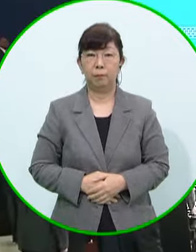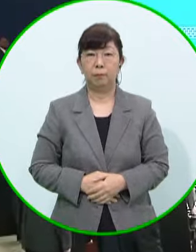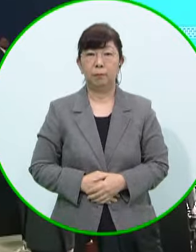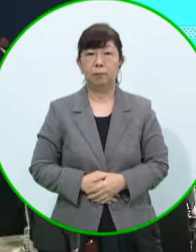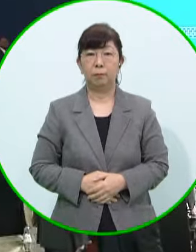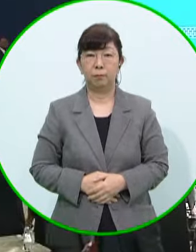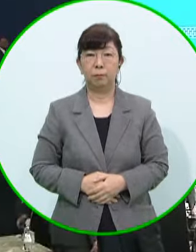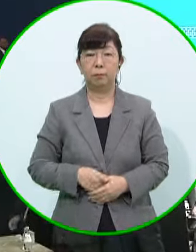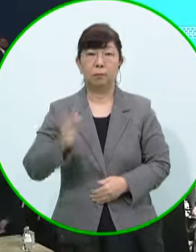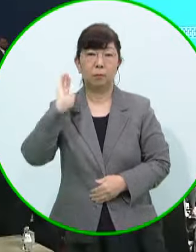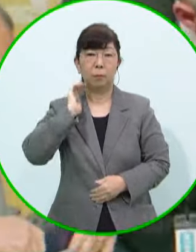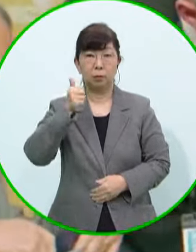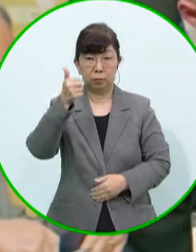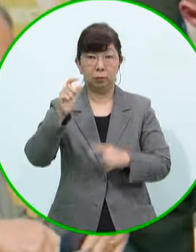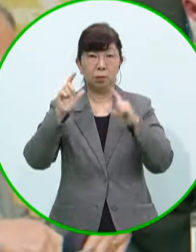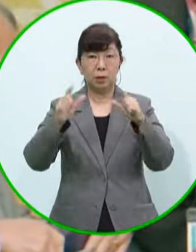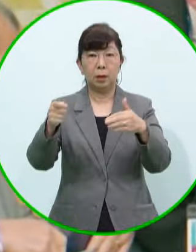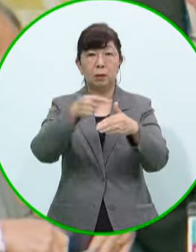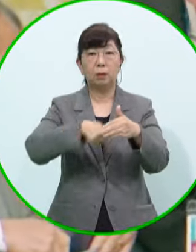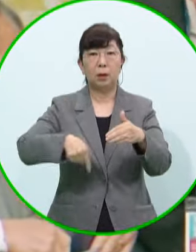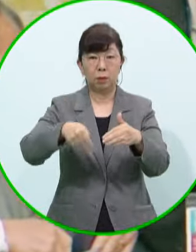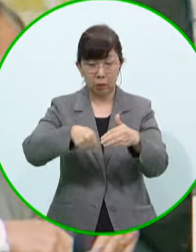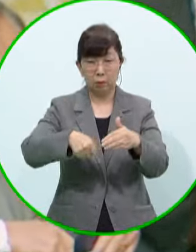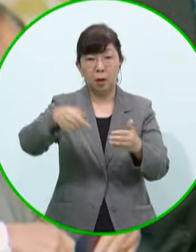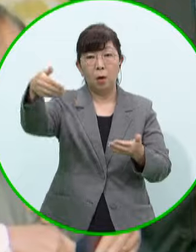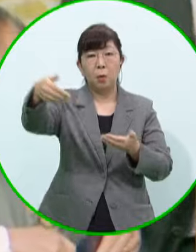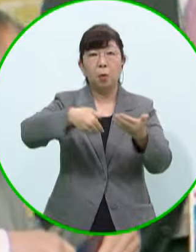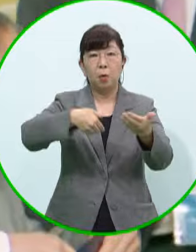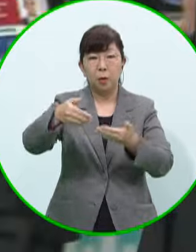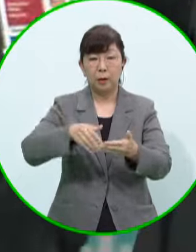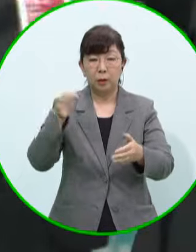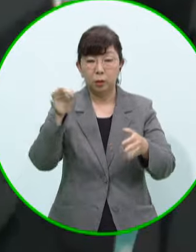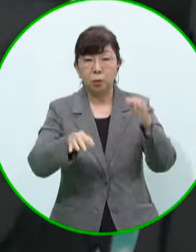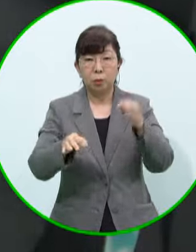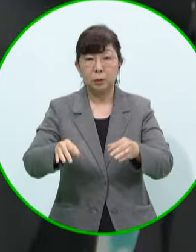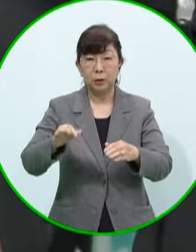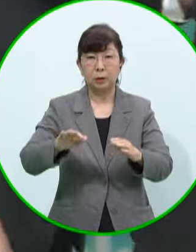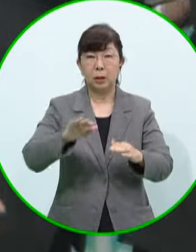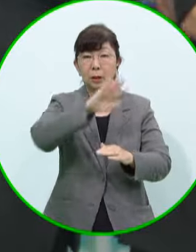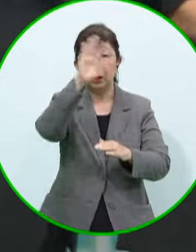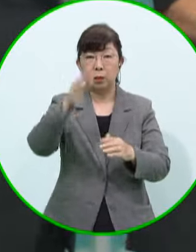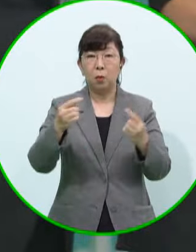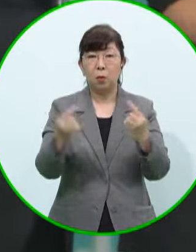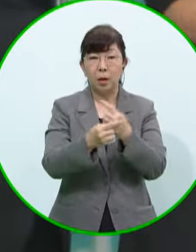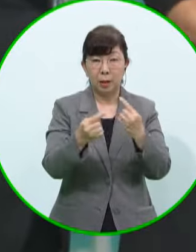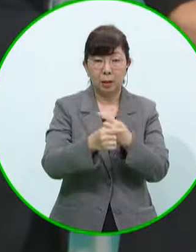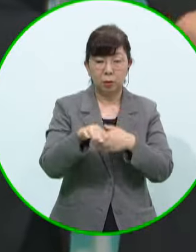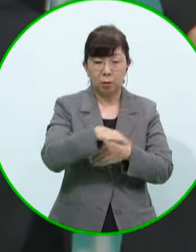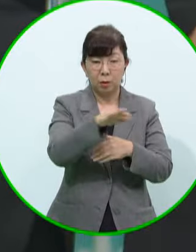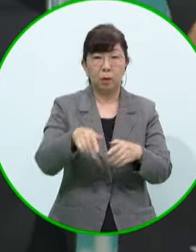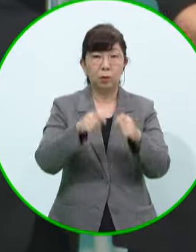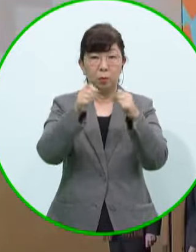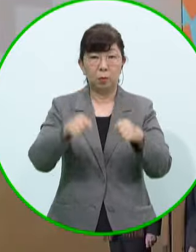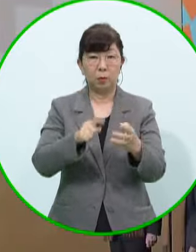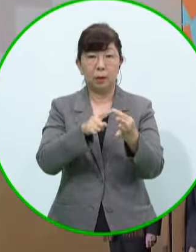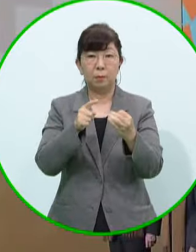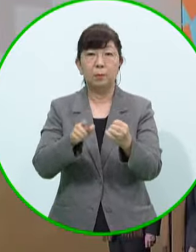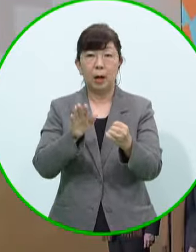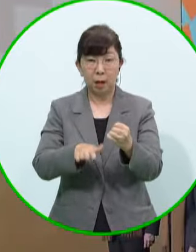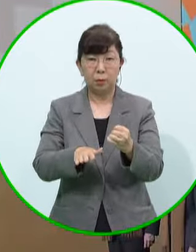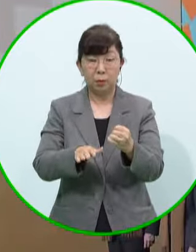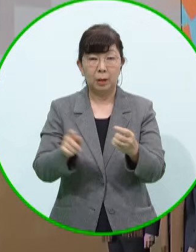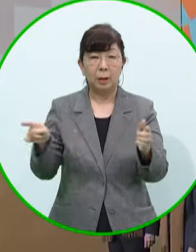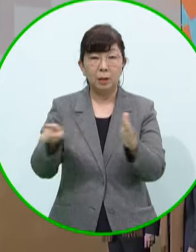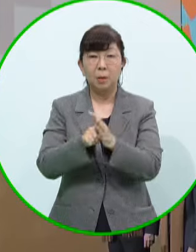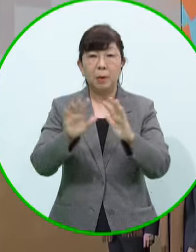です首脳宣言では貿易投資気候変動を含む環境などを挙し例のない激